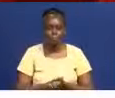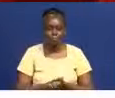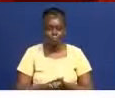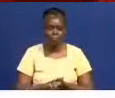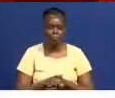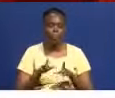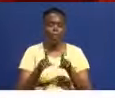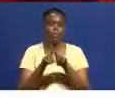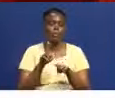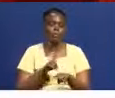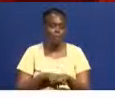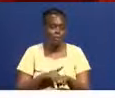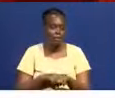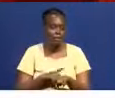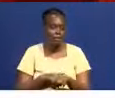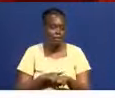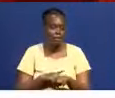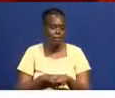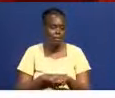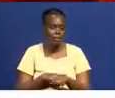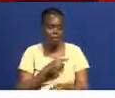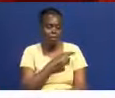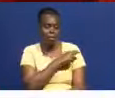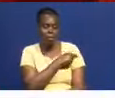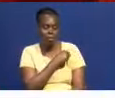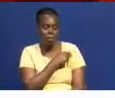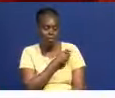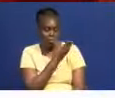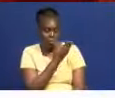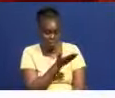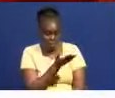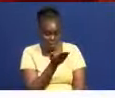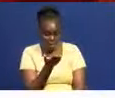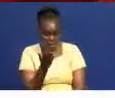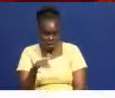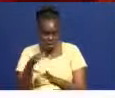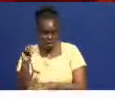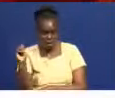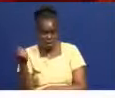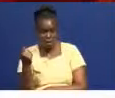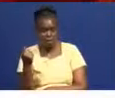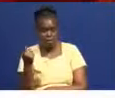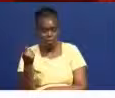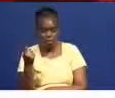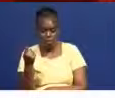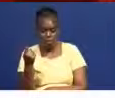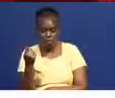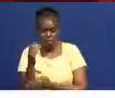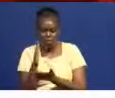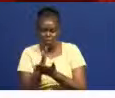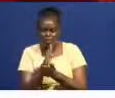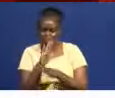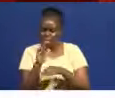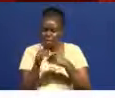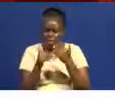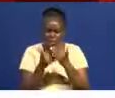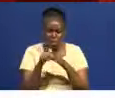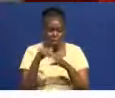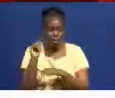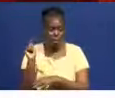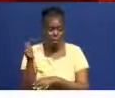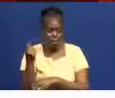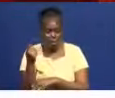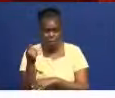Na vile vile tukiangalia katika mahospitali yetu yote katika Kenya, kuanzia sekta zote katika